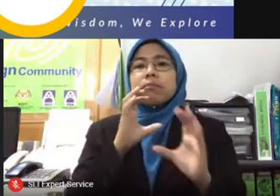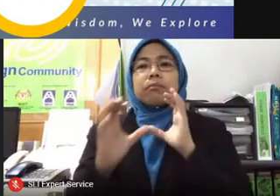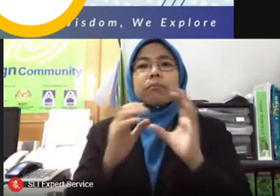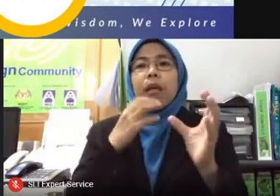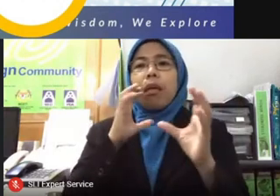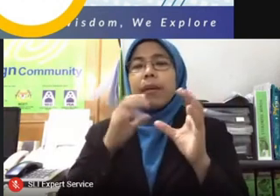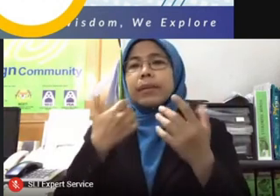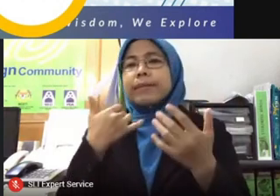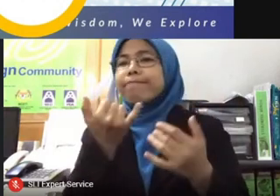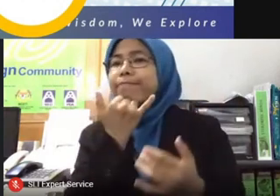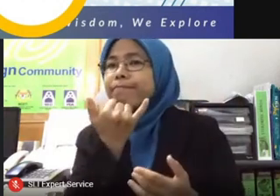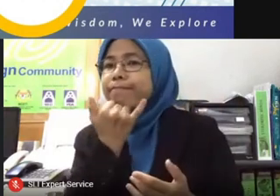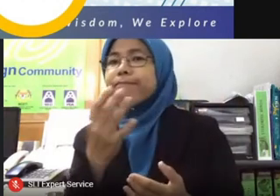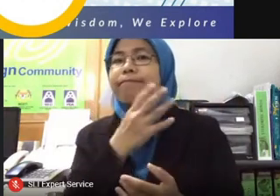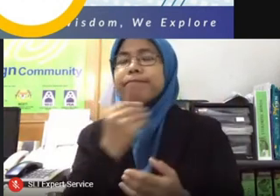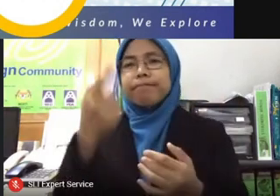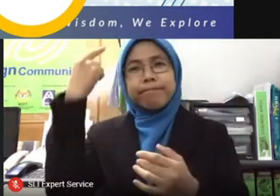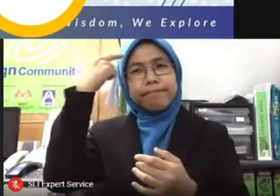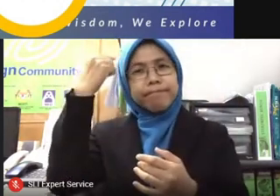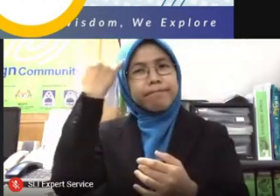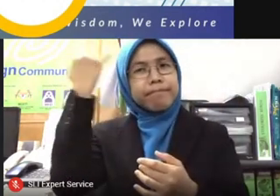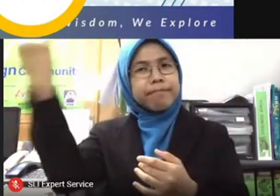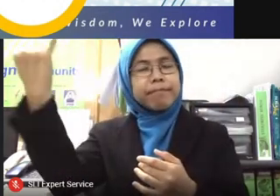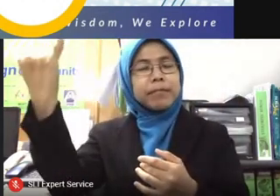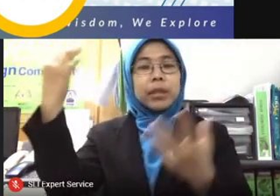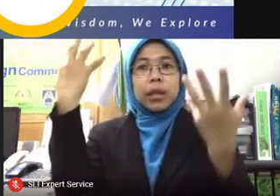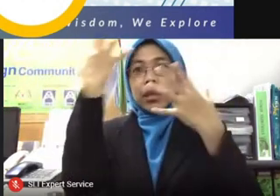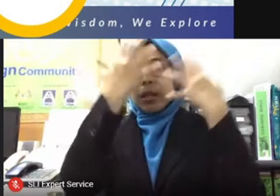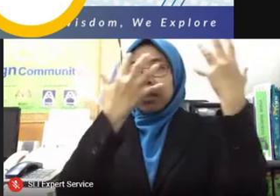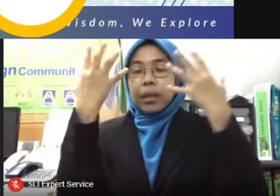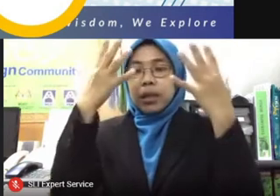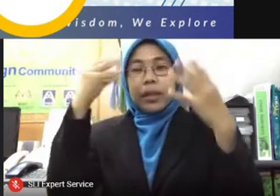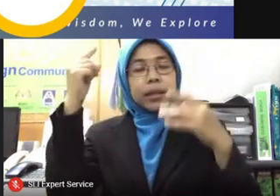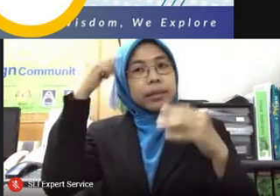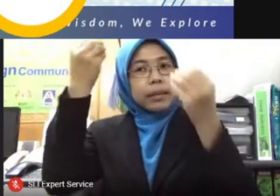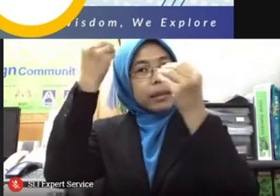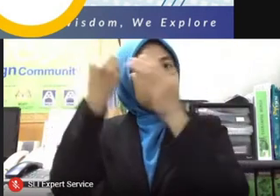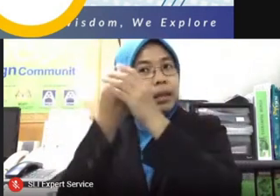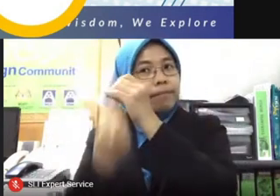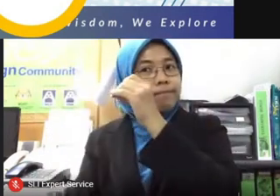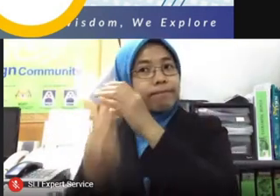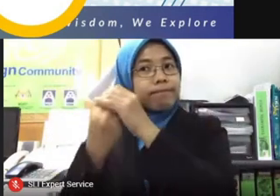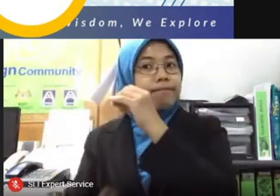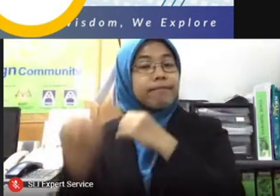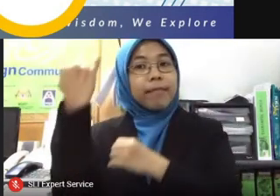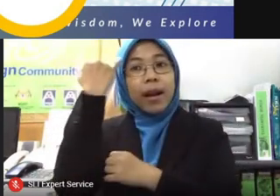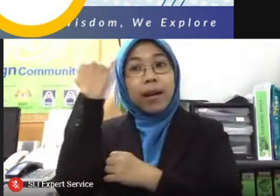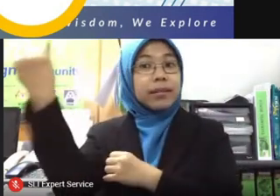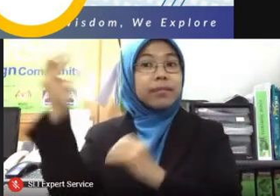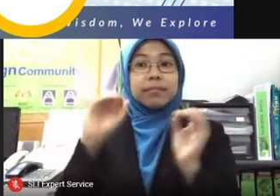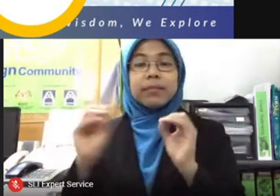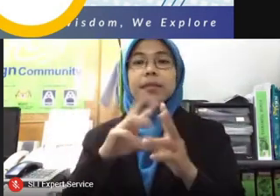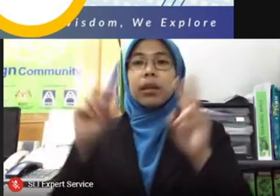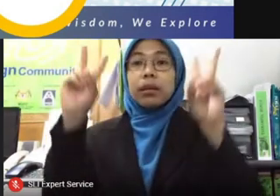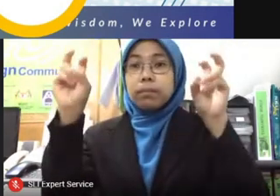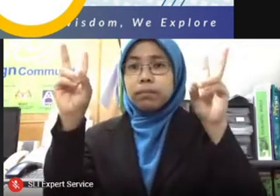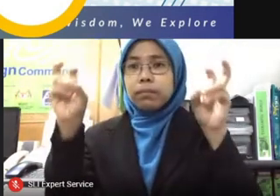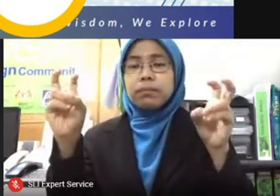sebab idea dah jam dalam kepala kita, dah blank . Kemudian kita hilang idea. Topik pun kita